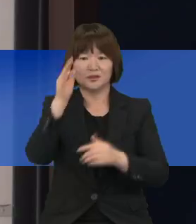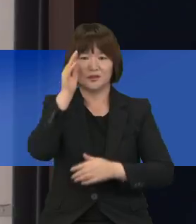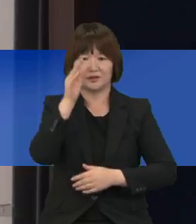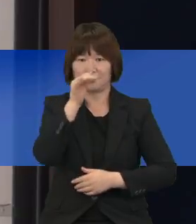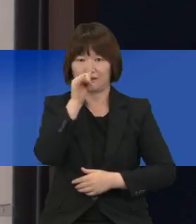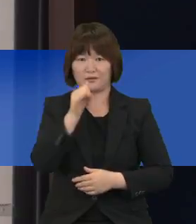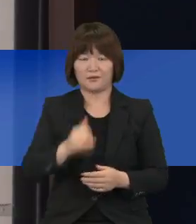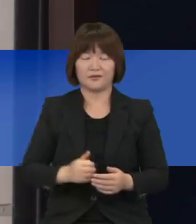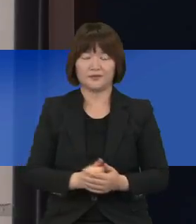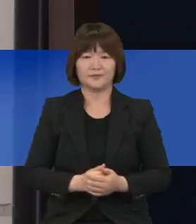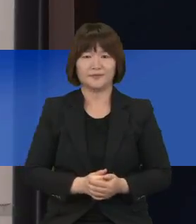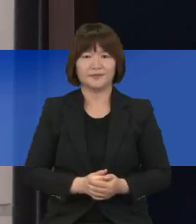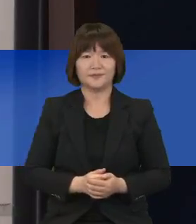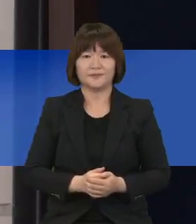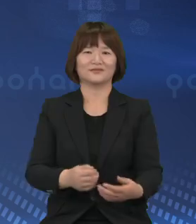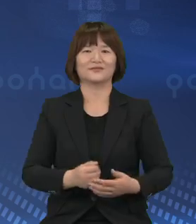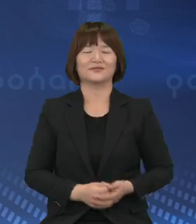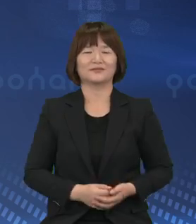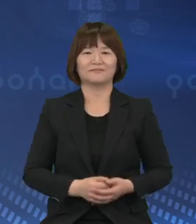것으로 기대되고 있습니다.